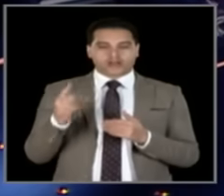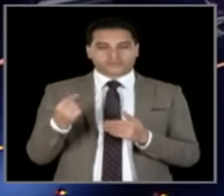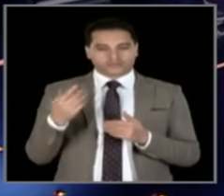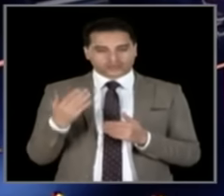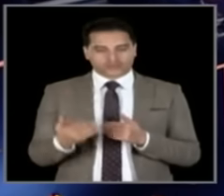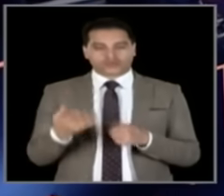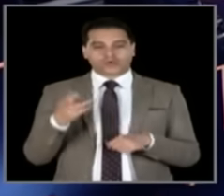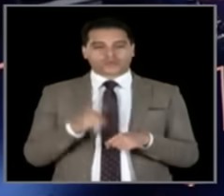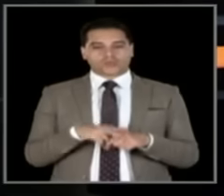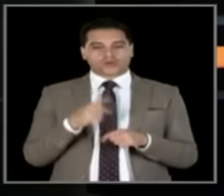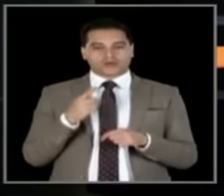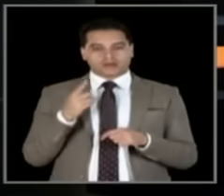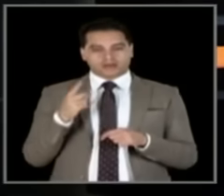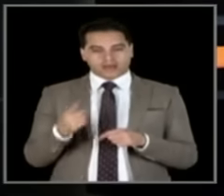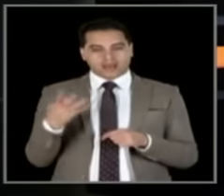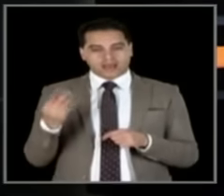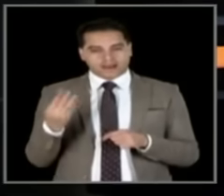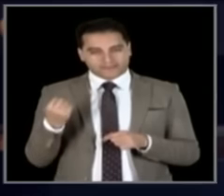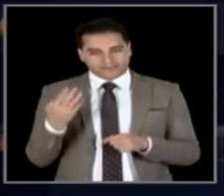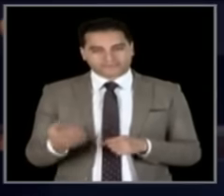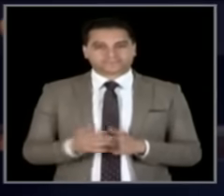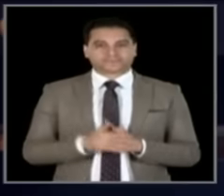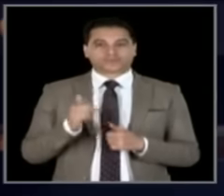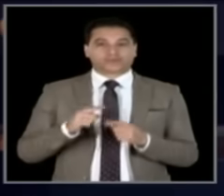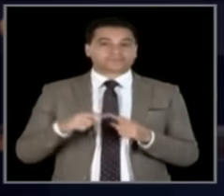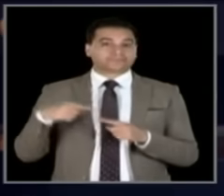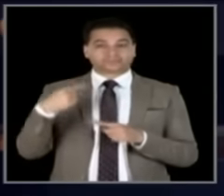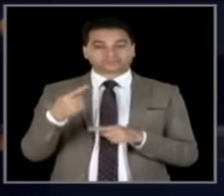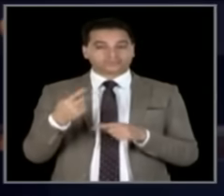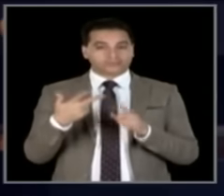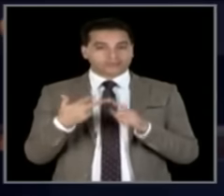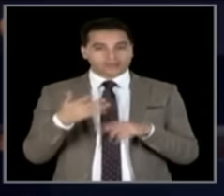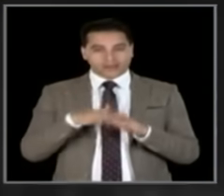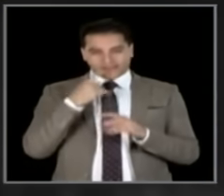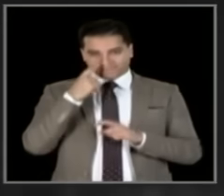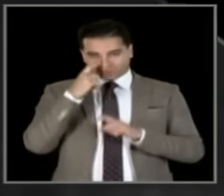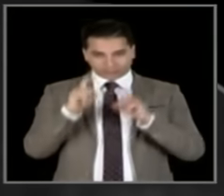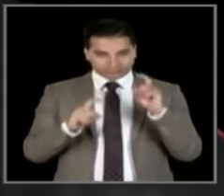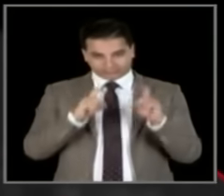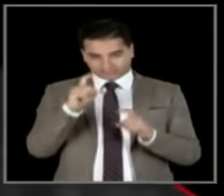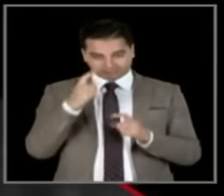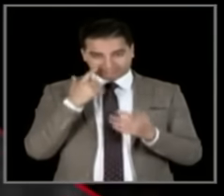15، أسيوط 40. ودلوقتي مع الفقرة الثالثة، فقرة الفنون.